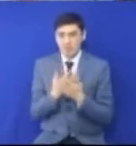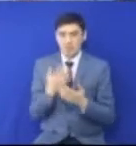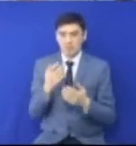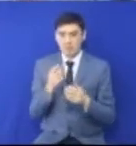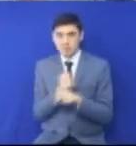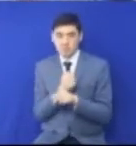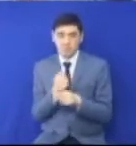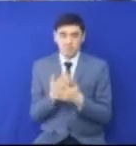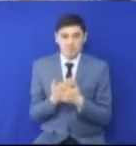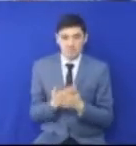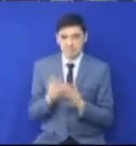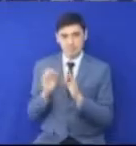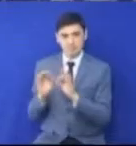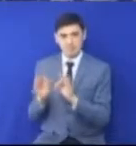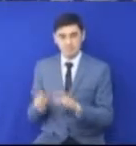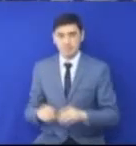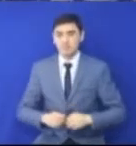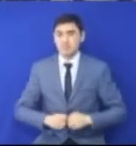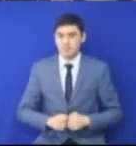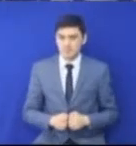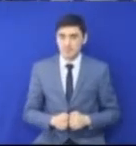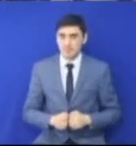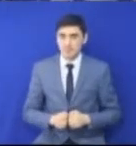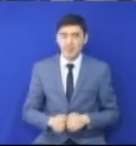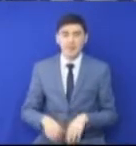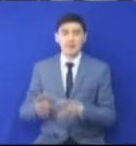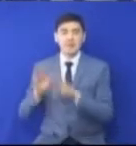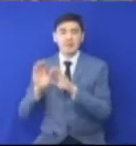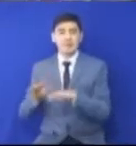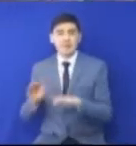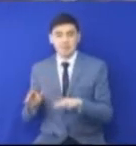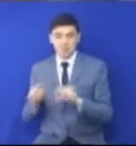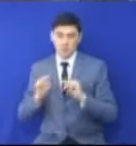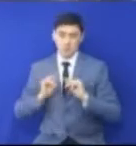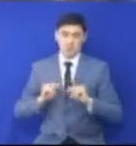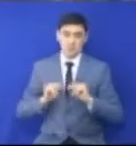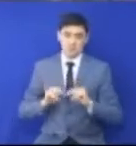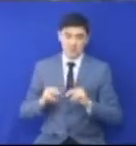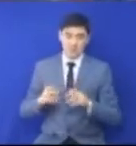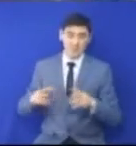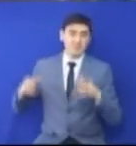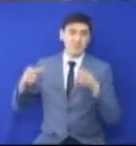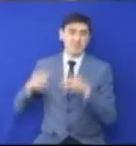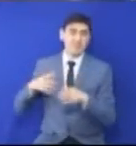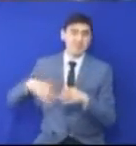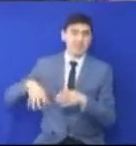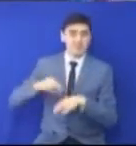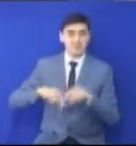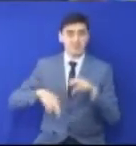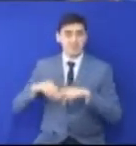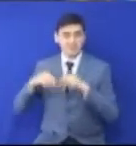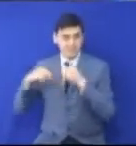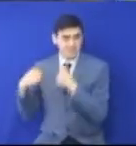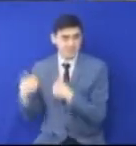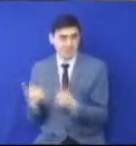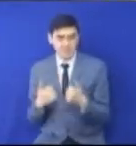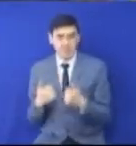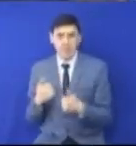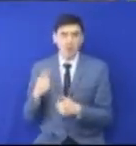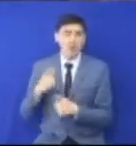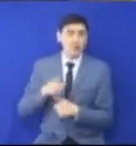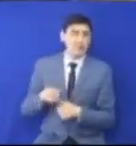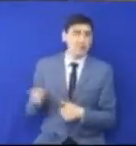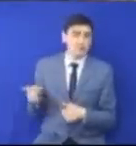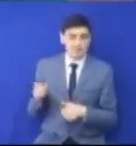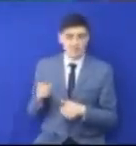әдіс тәсілдерін үйретудеміз. Мерекелік шараны бүлдіршіндермен қатар педагогикалық ұжымда шат-шадыман көңіл-күйді өткізді. Олардың